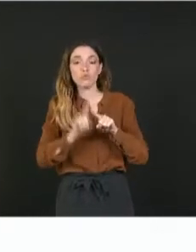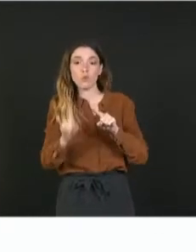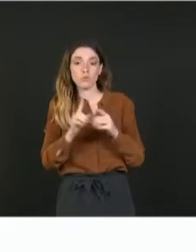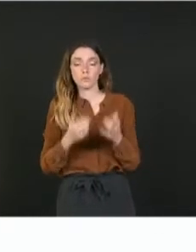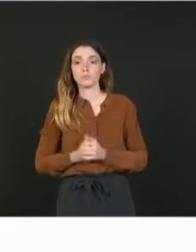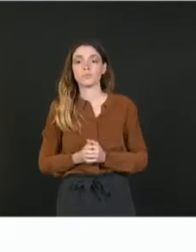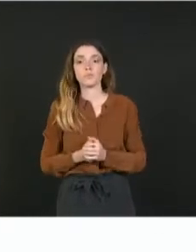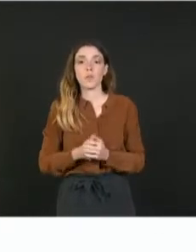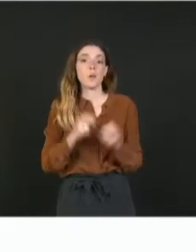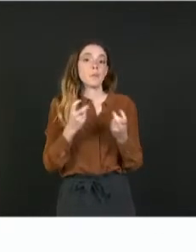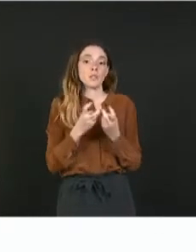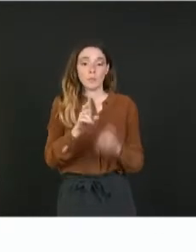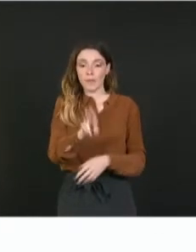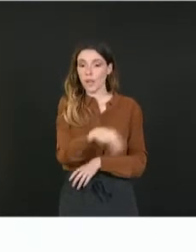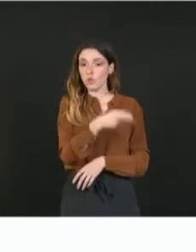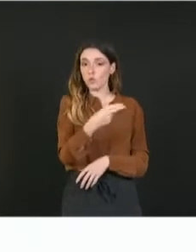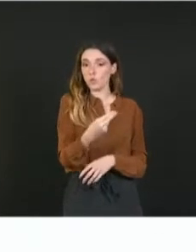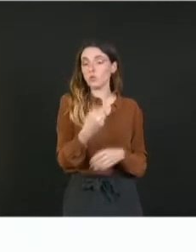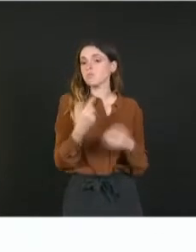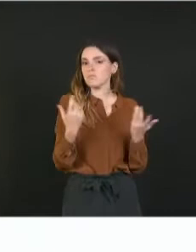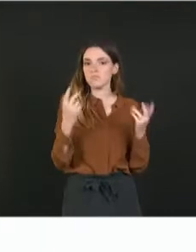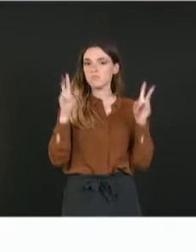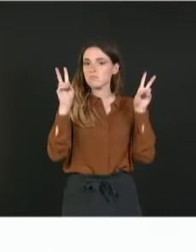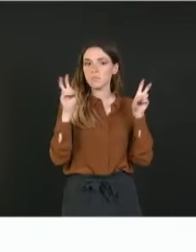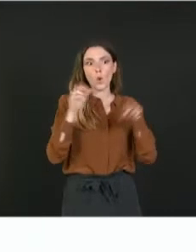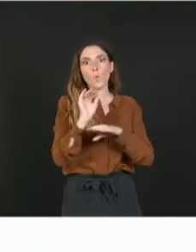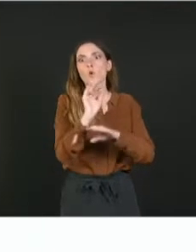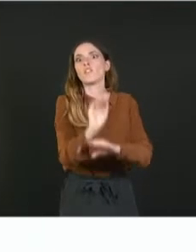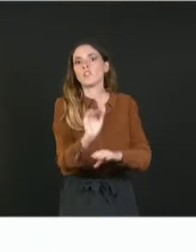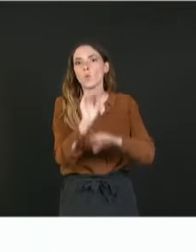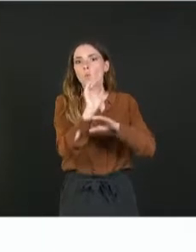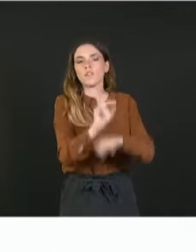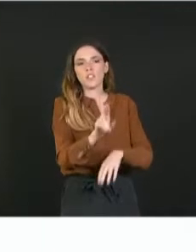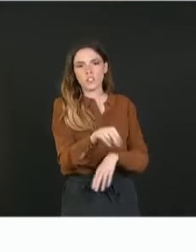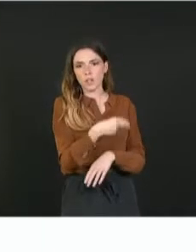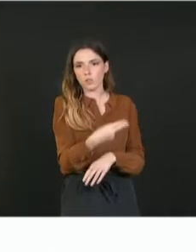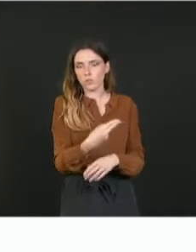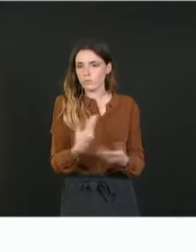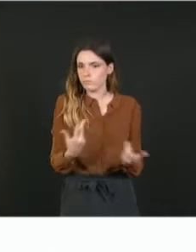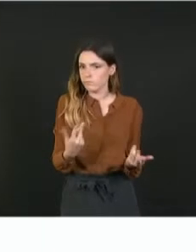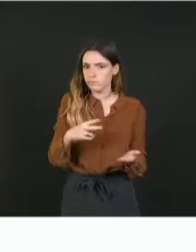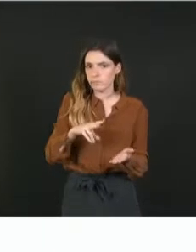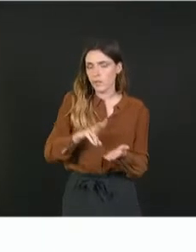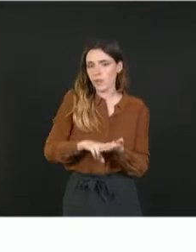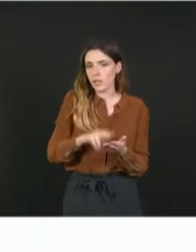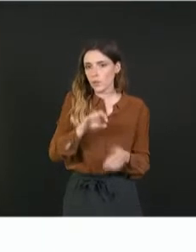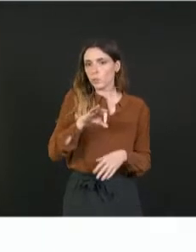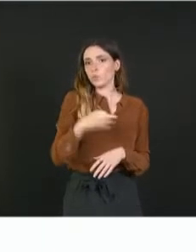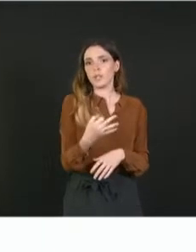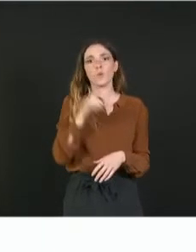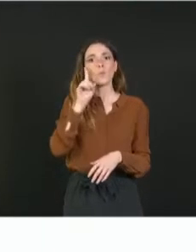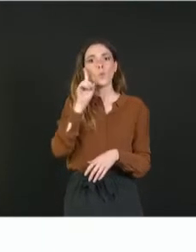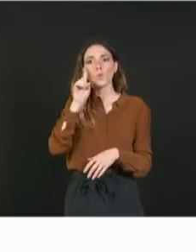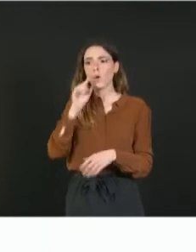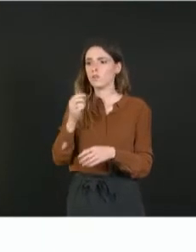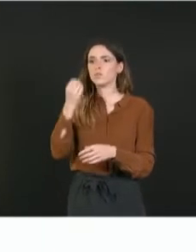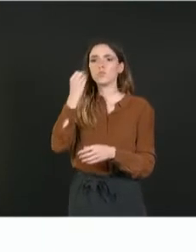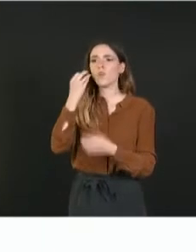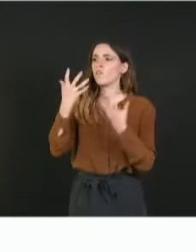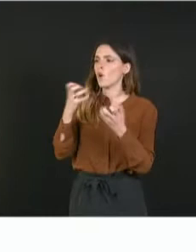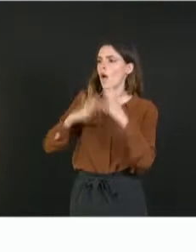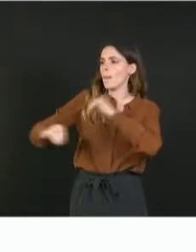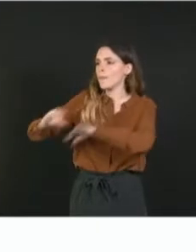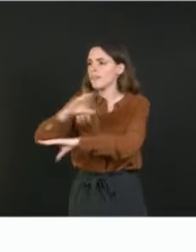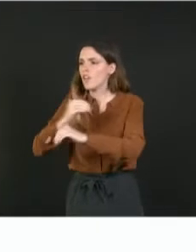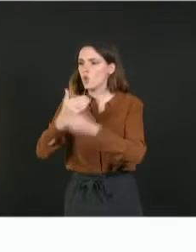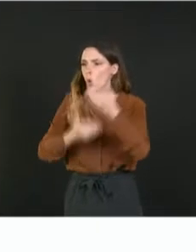nature, on veut se dire on va la protéger. C'est-à-dire, arrêtons en fait, de toujours vouloir construire, urbaniser, aménager. Faisons en